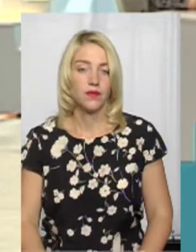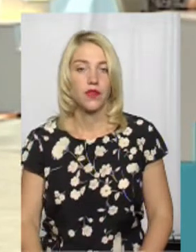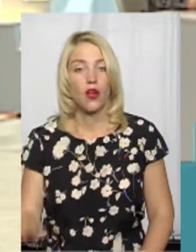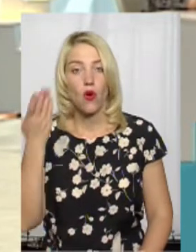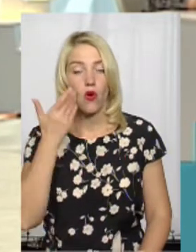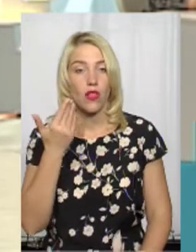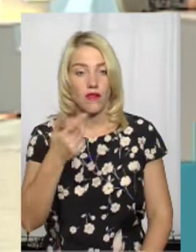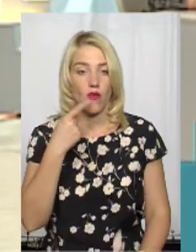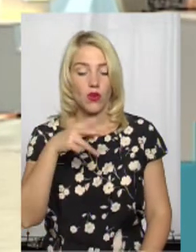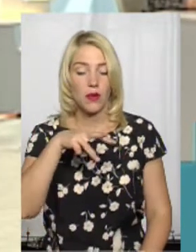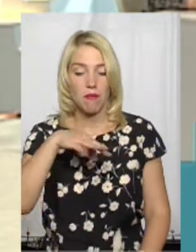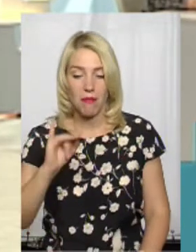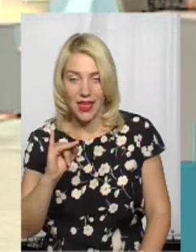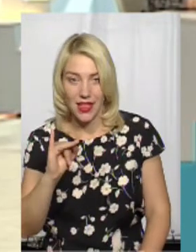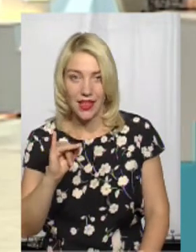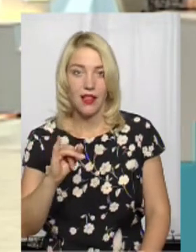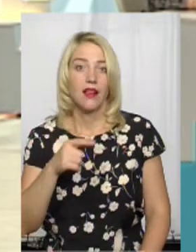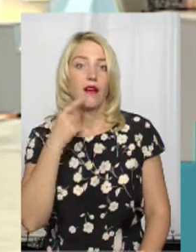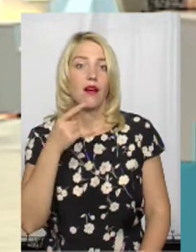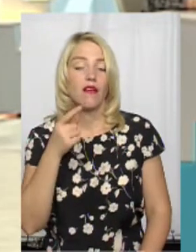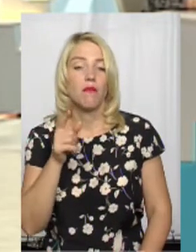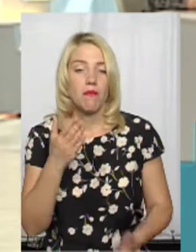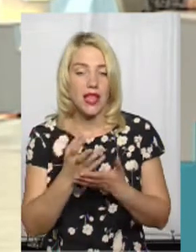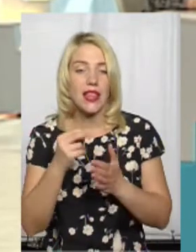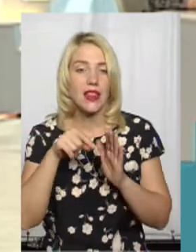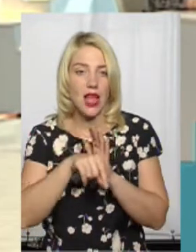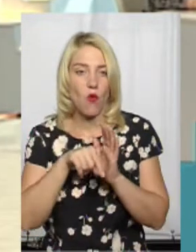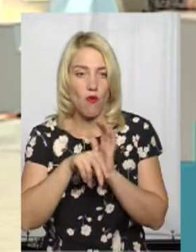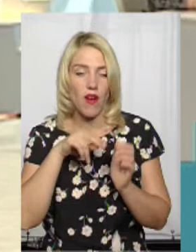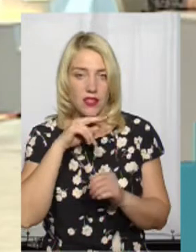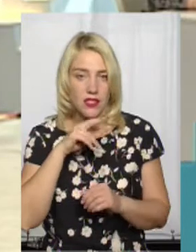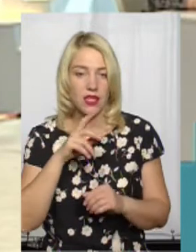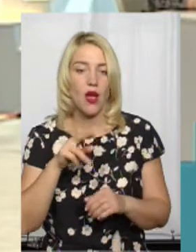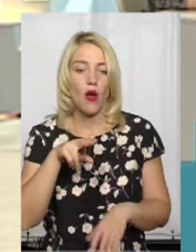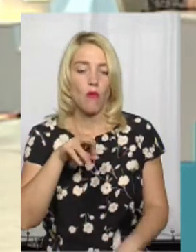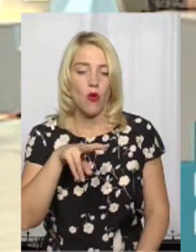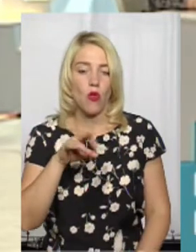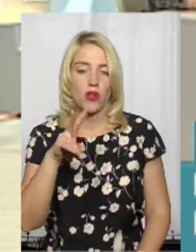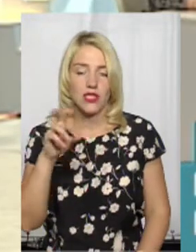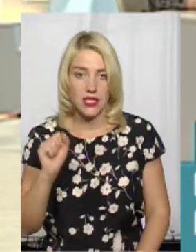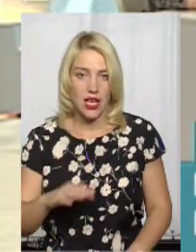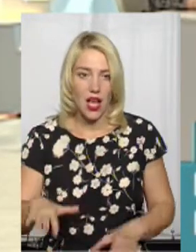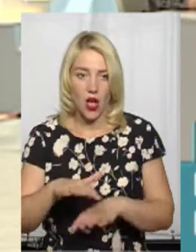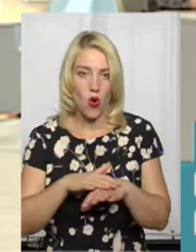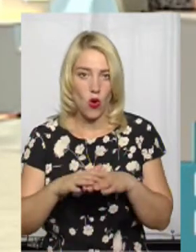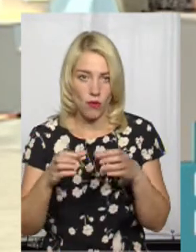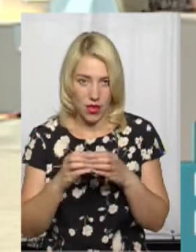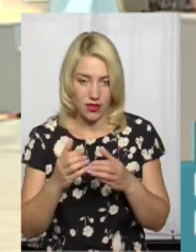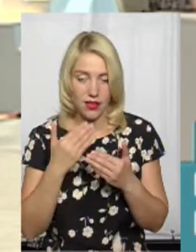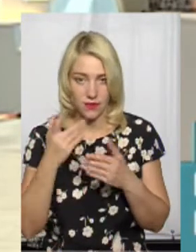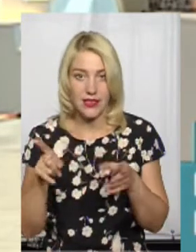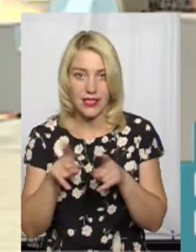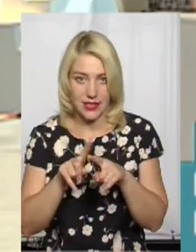Коли ви кажете «ми», ви маєте на увазі також і Полонську громаду? Вони долучаться до цього? Це спільна робота, звісно